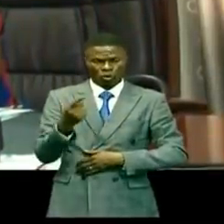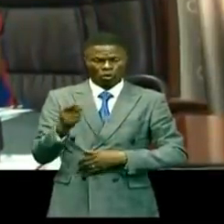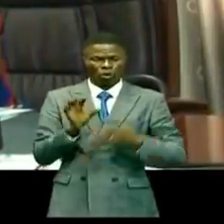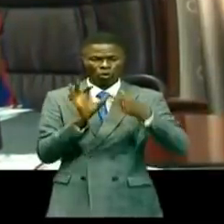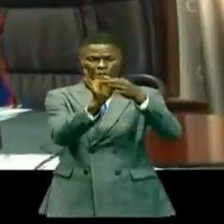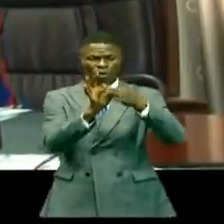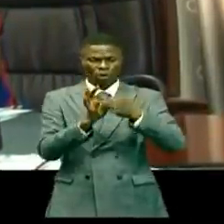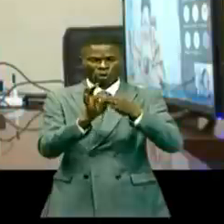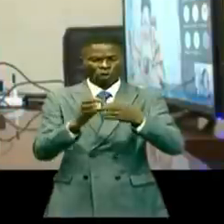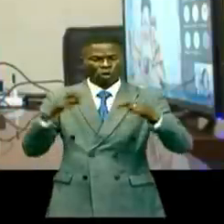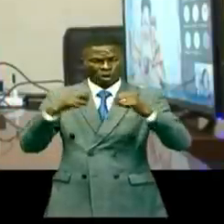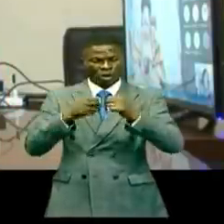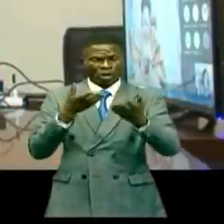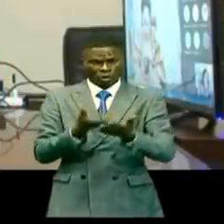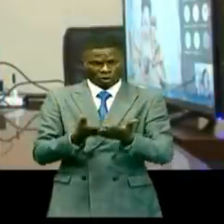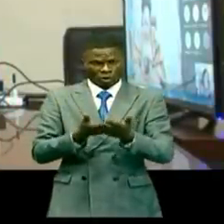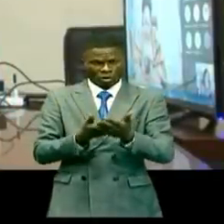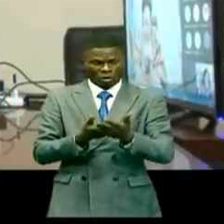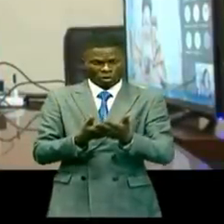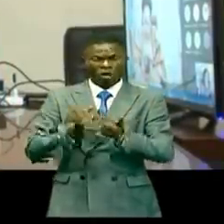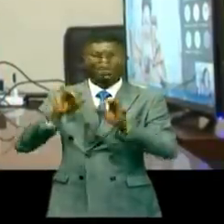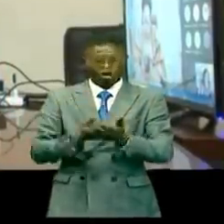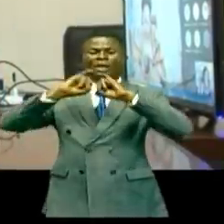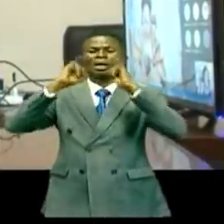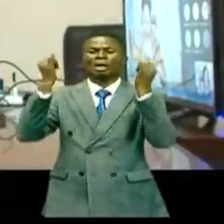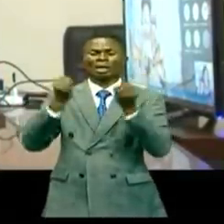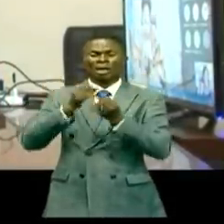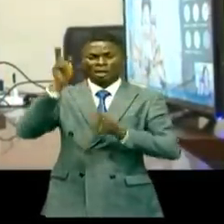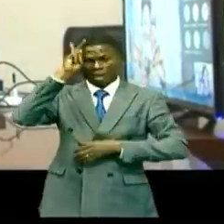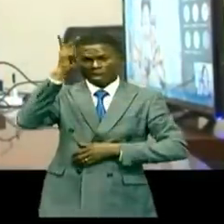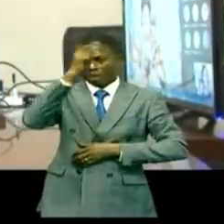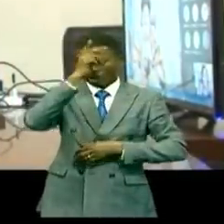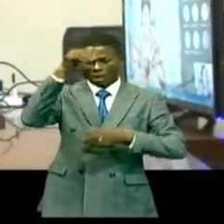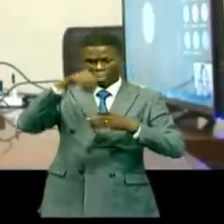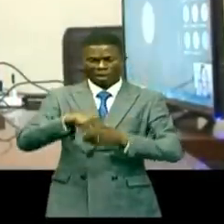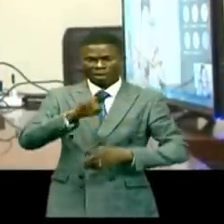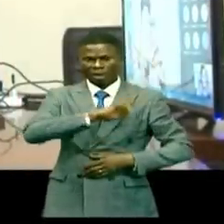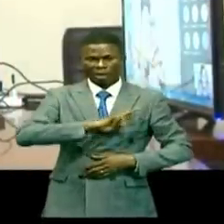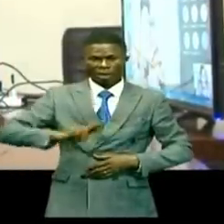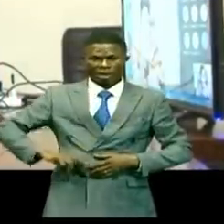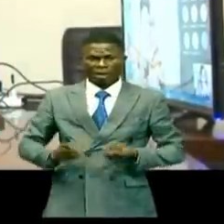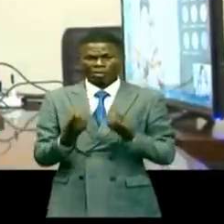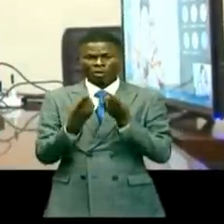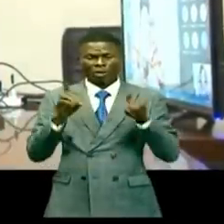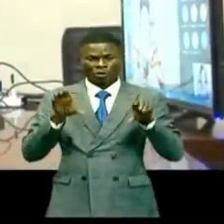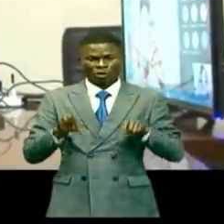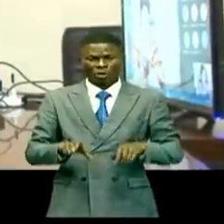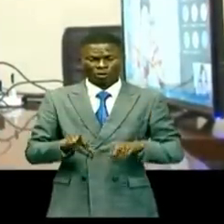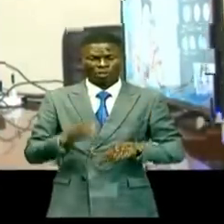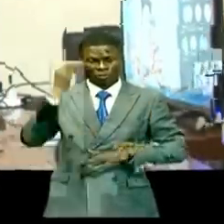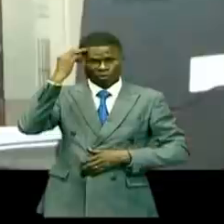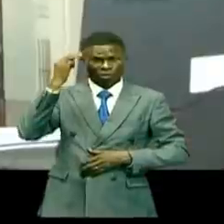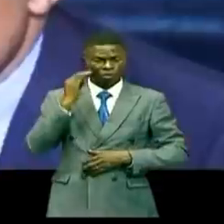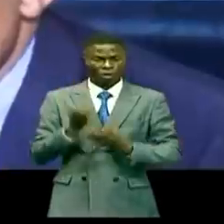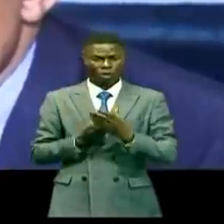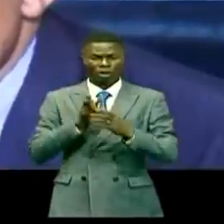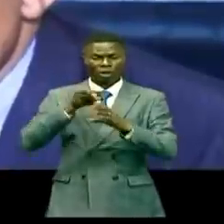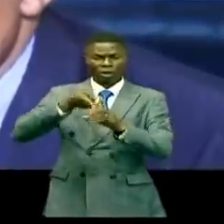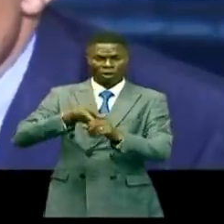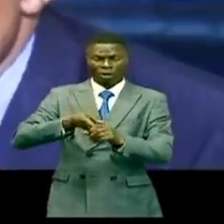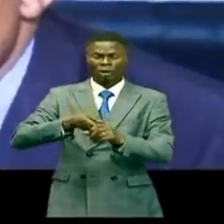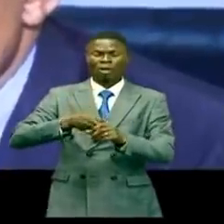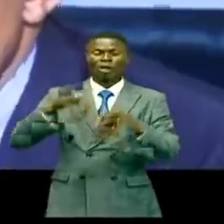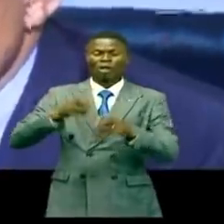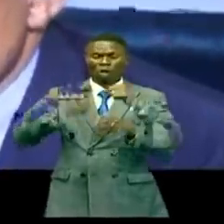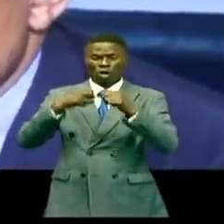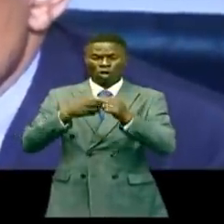interconnexion des réseaux électriques des zones industrielles du Katanga en République démocratique du Congo. Le ministre des Ressources hydrauliques et